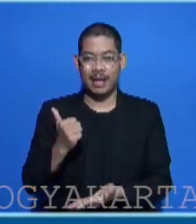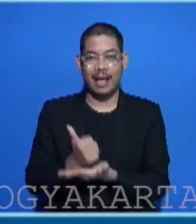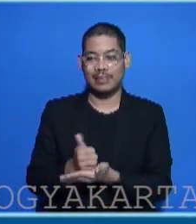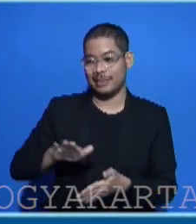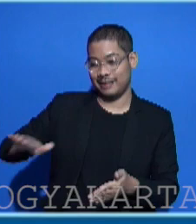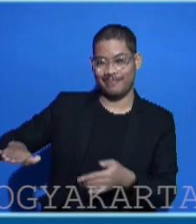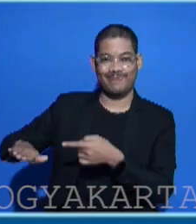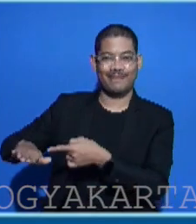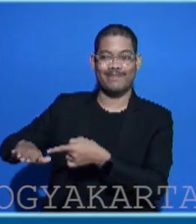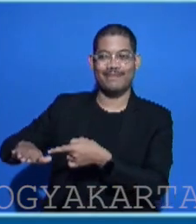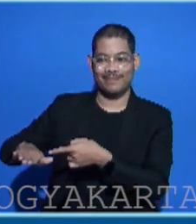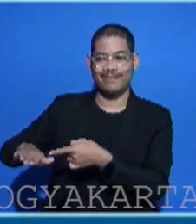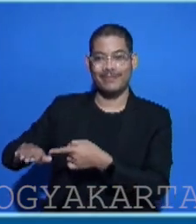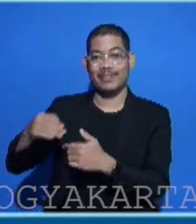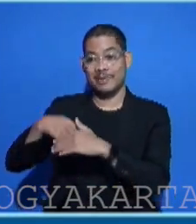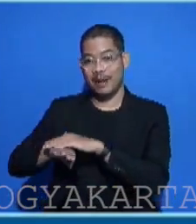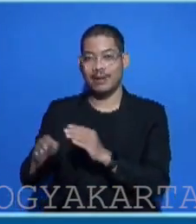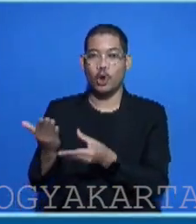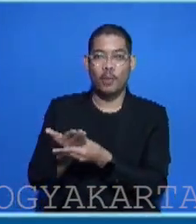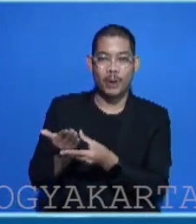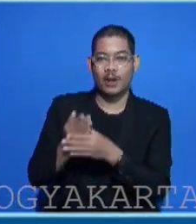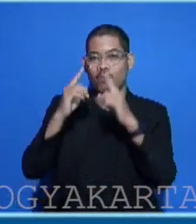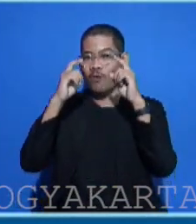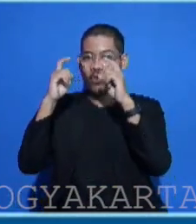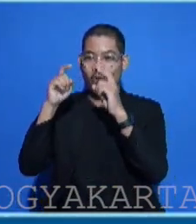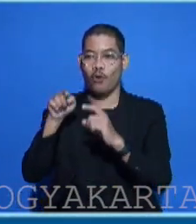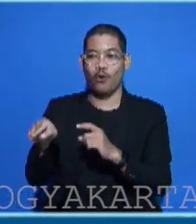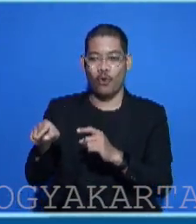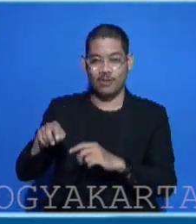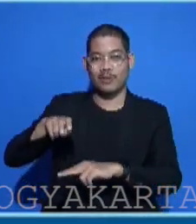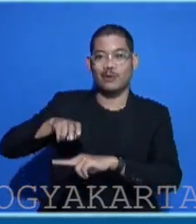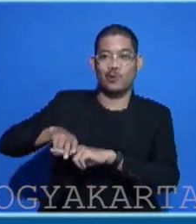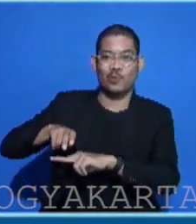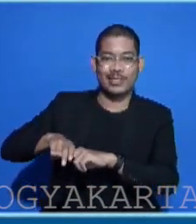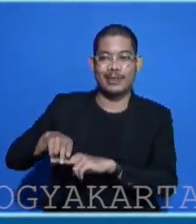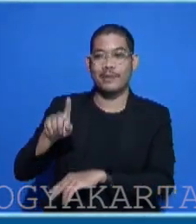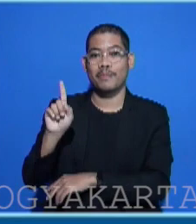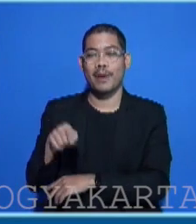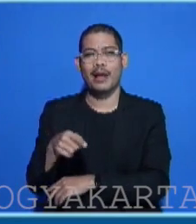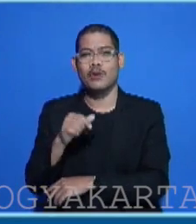koleksi foto replika meja Lan kursi ingkang dipun